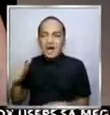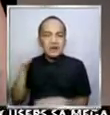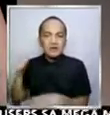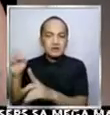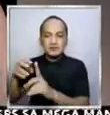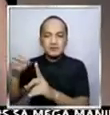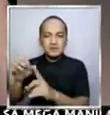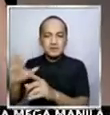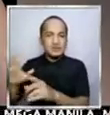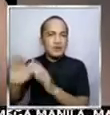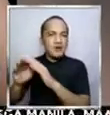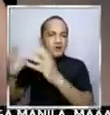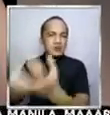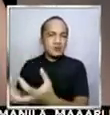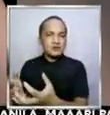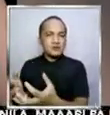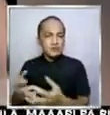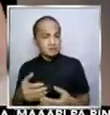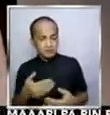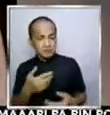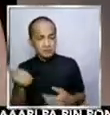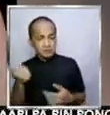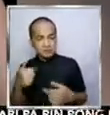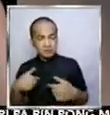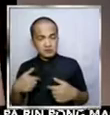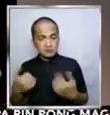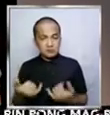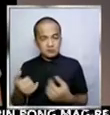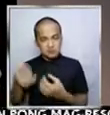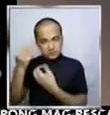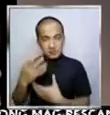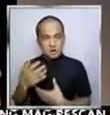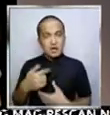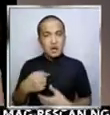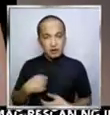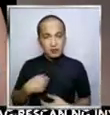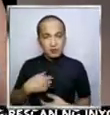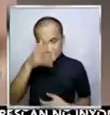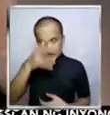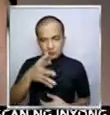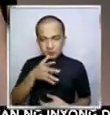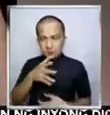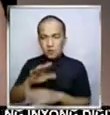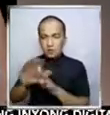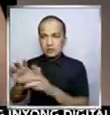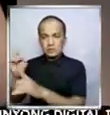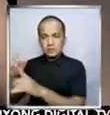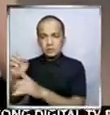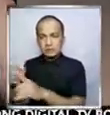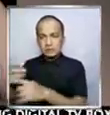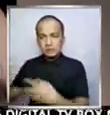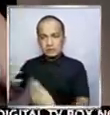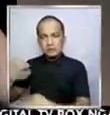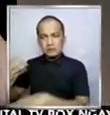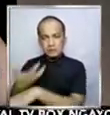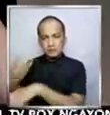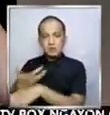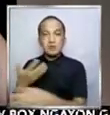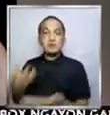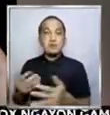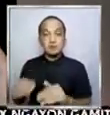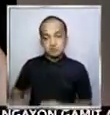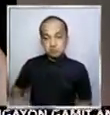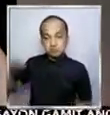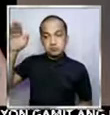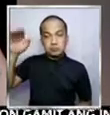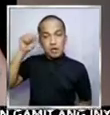world. Tapos masalo ngayon, sabi nila, as a parent, you shouldn't expose your kid too much. Kasi pag adult siya, baka ayaw niya na nandun